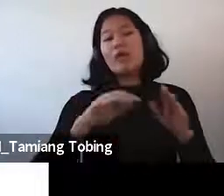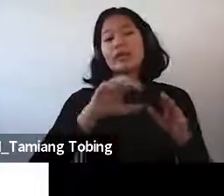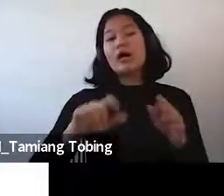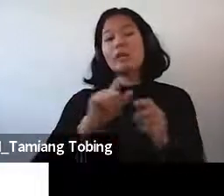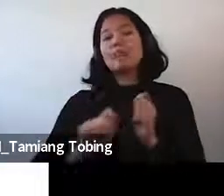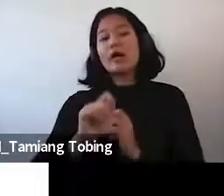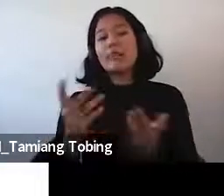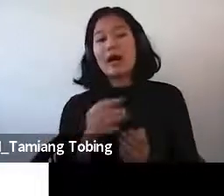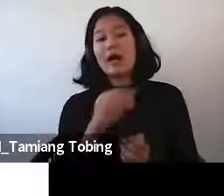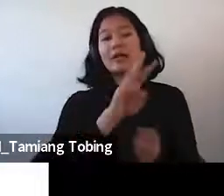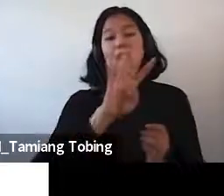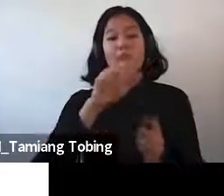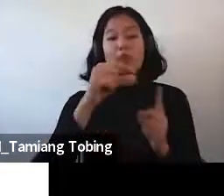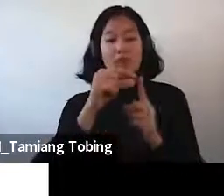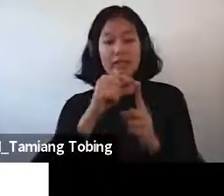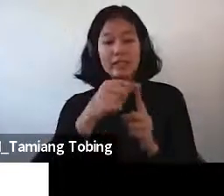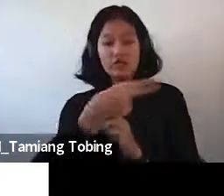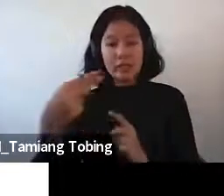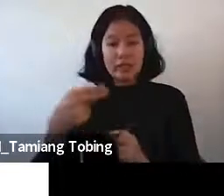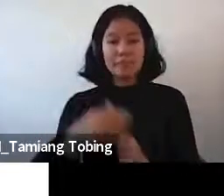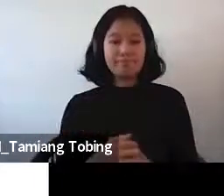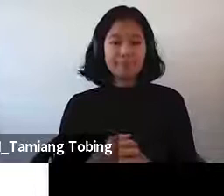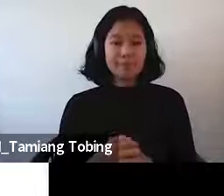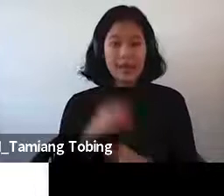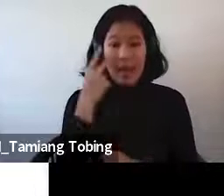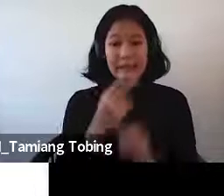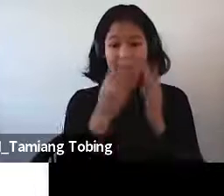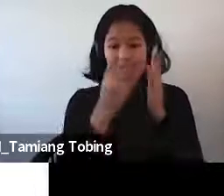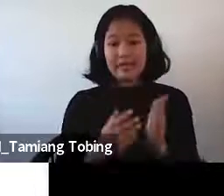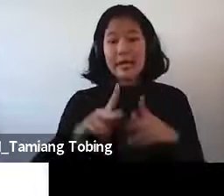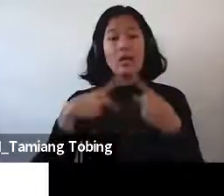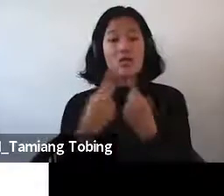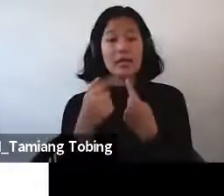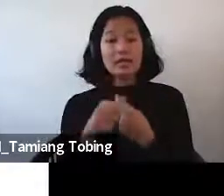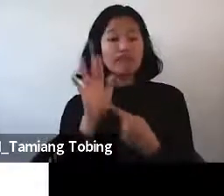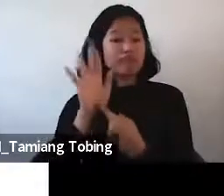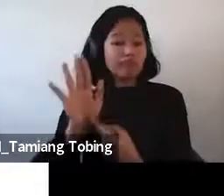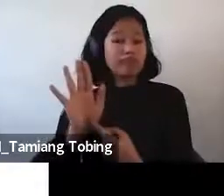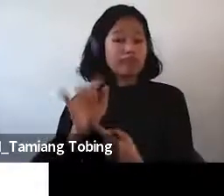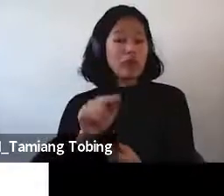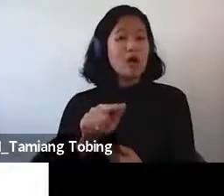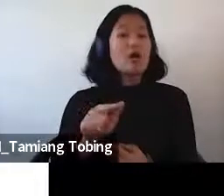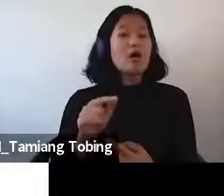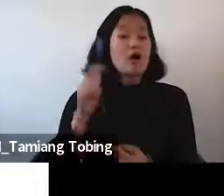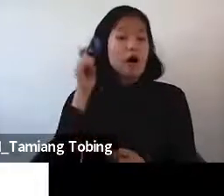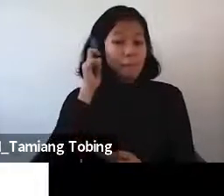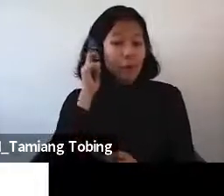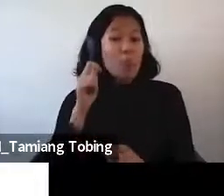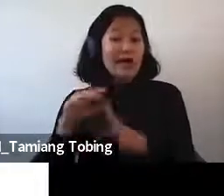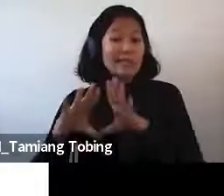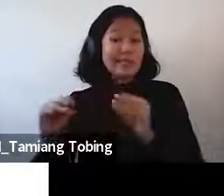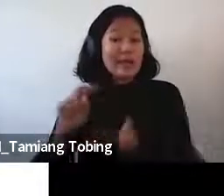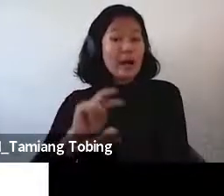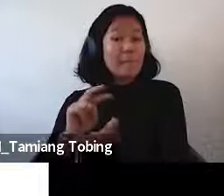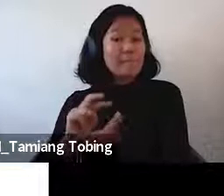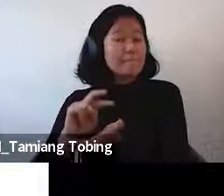34 provinsi di Indonesia. Ada data Komnas Perempuan itu menunjukkan bahwa beban kerjanya itu tambah ya.